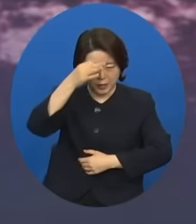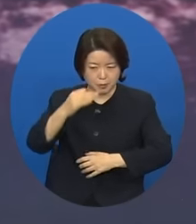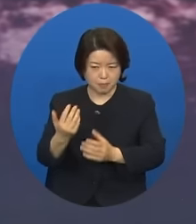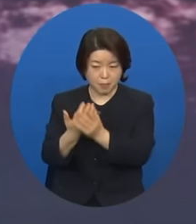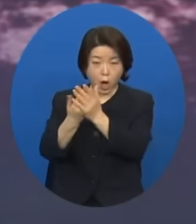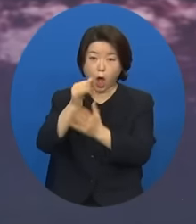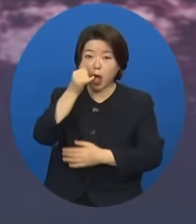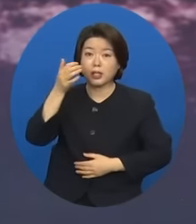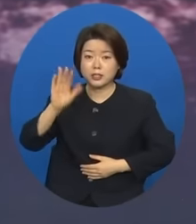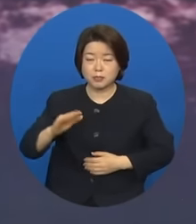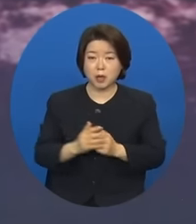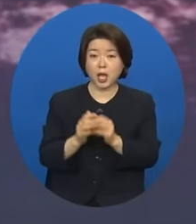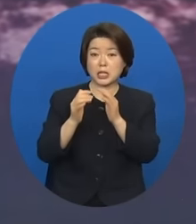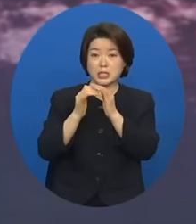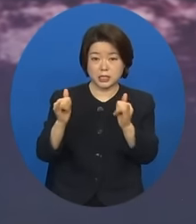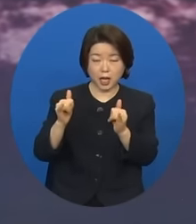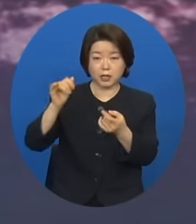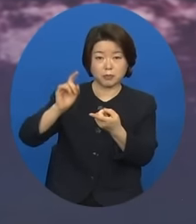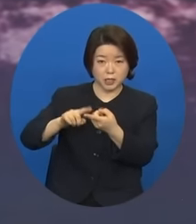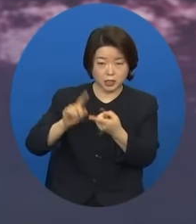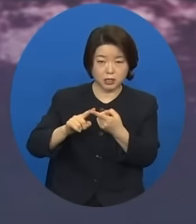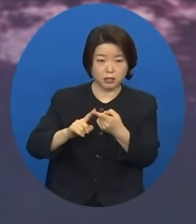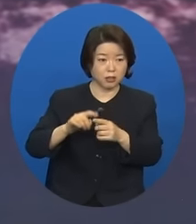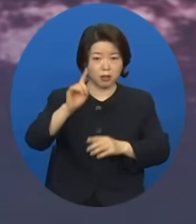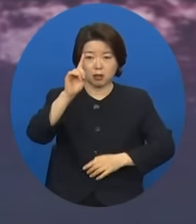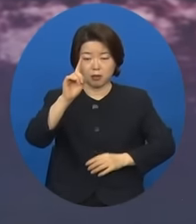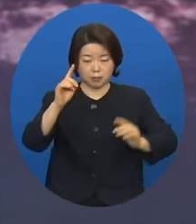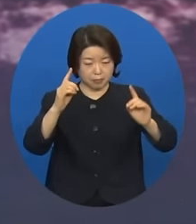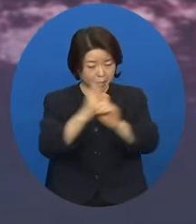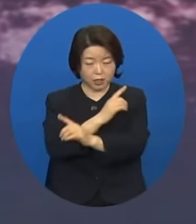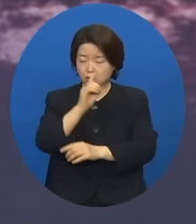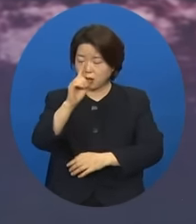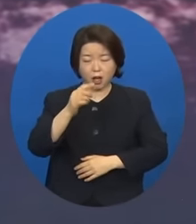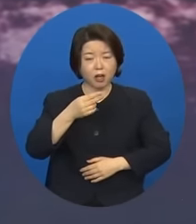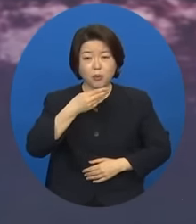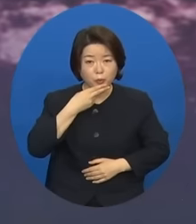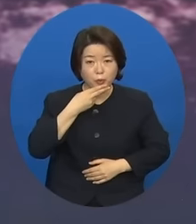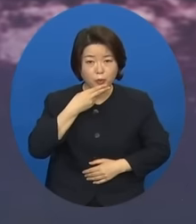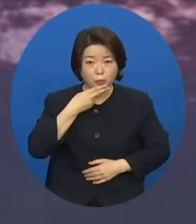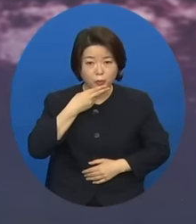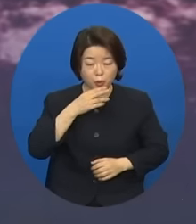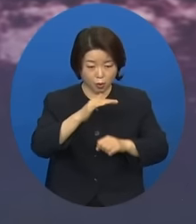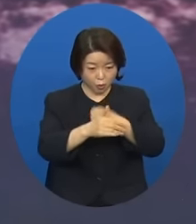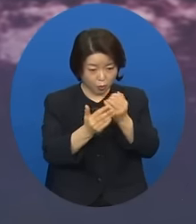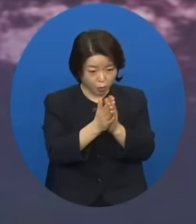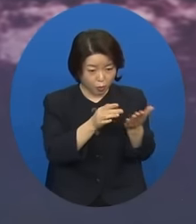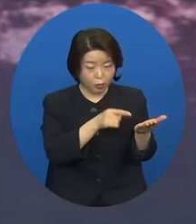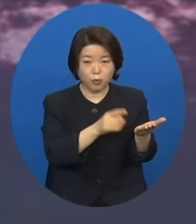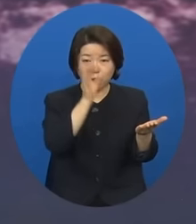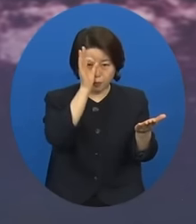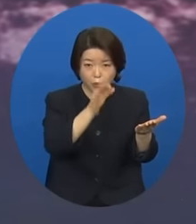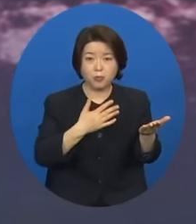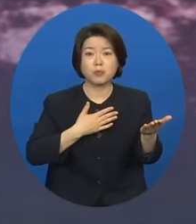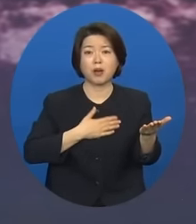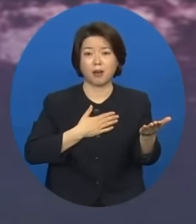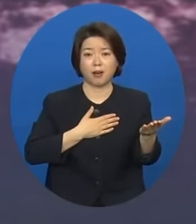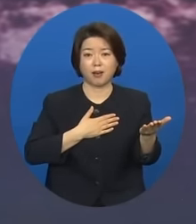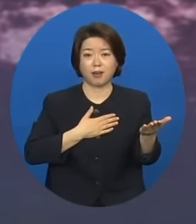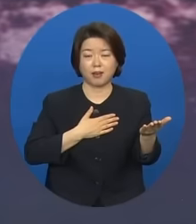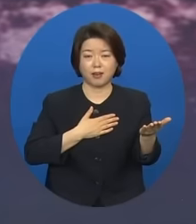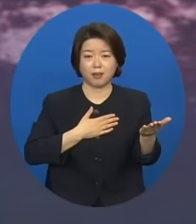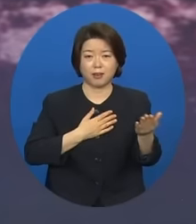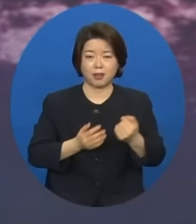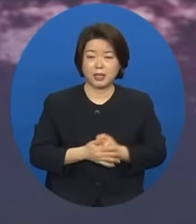했지만 사람은 하나도 바뀐 것이 없다라는 것이 지금 오늘 성경이 말하고 있는 거예요